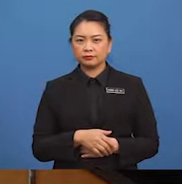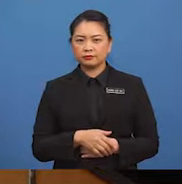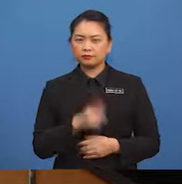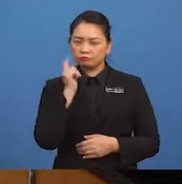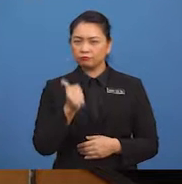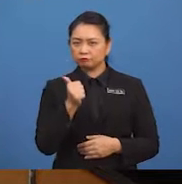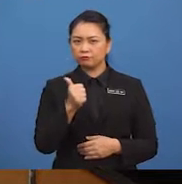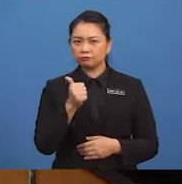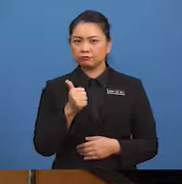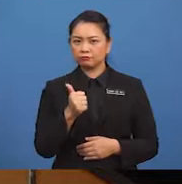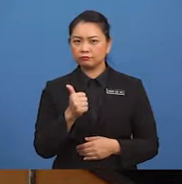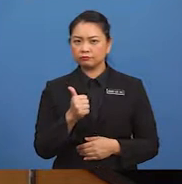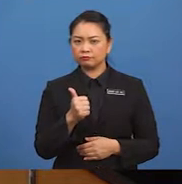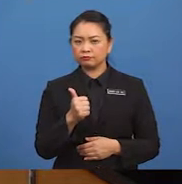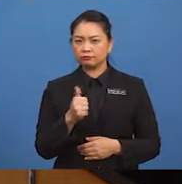Bagus.